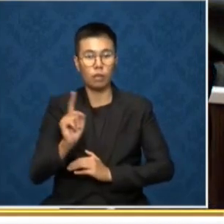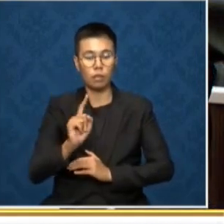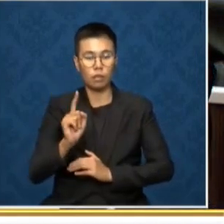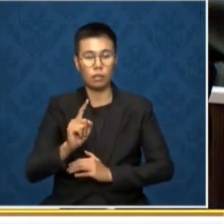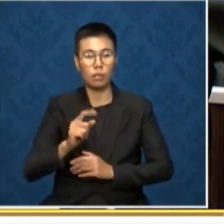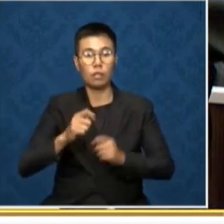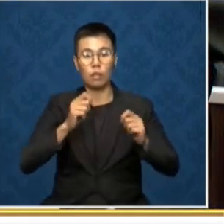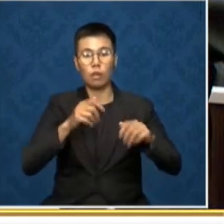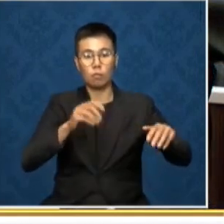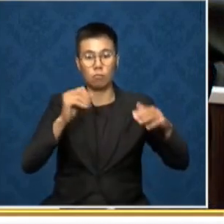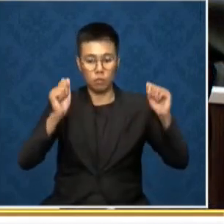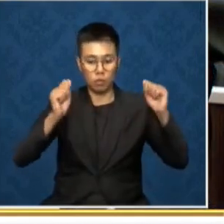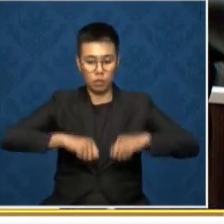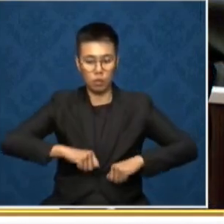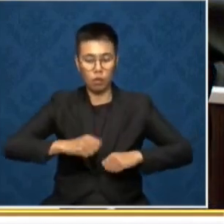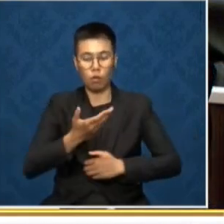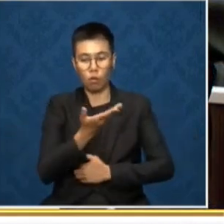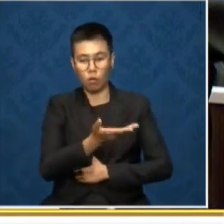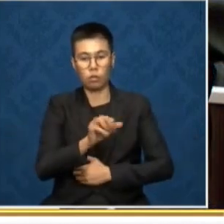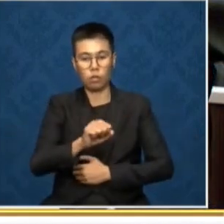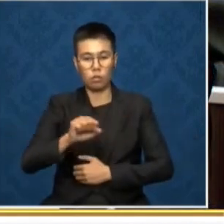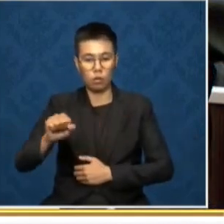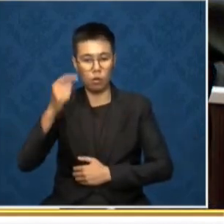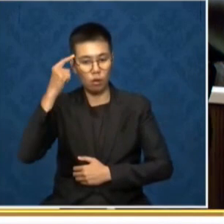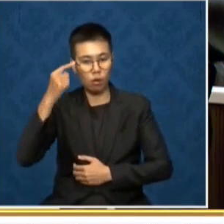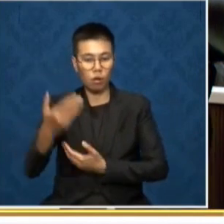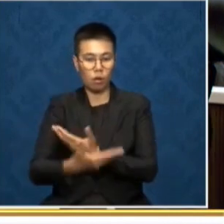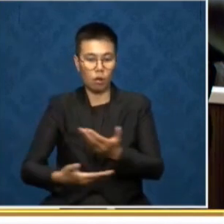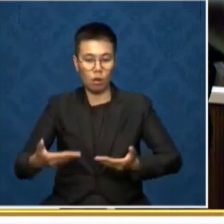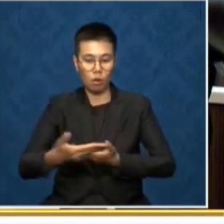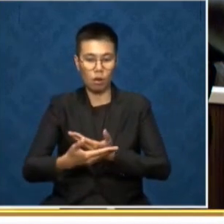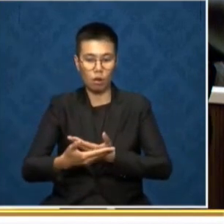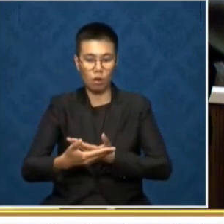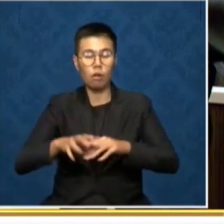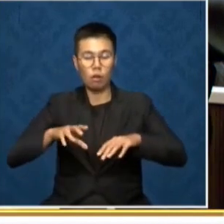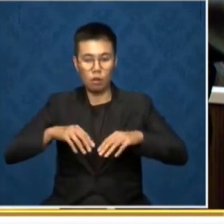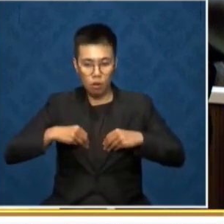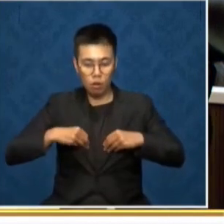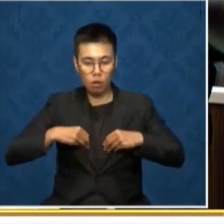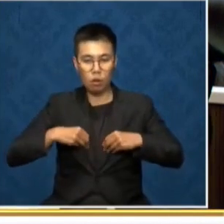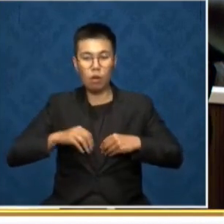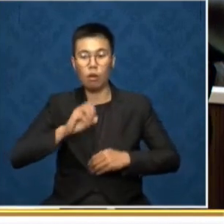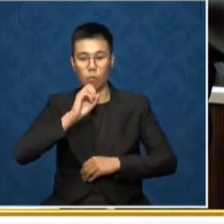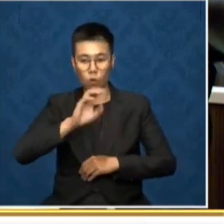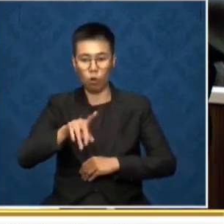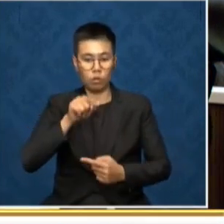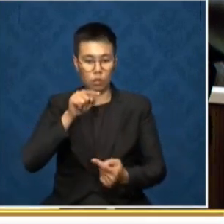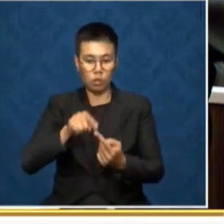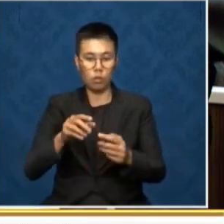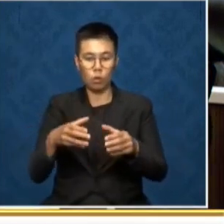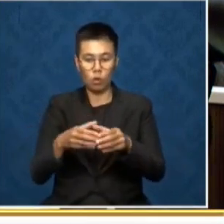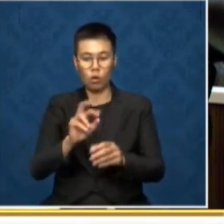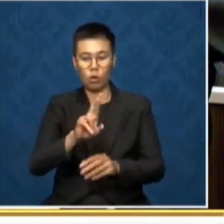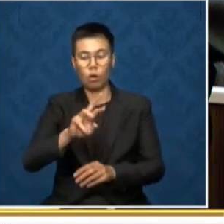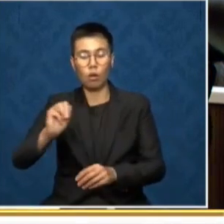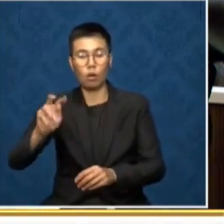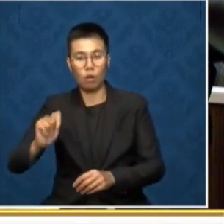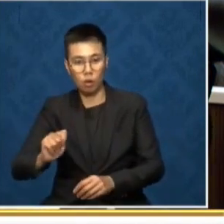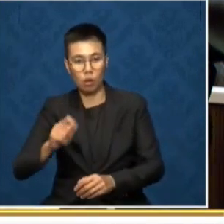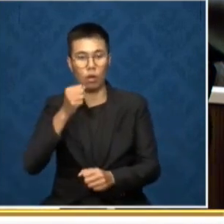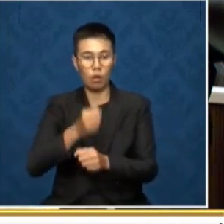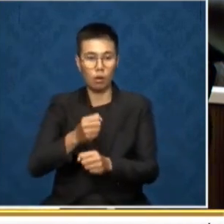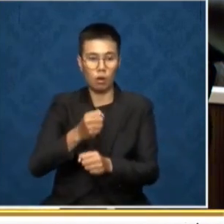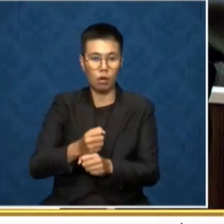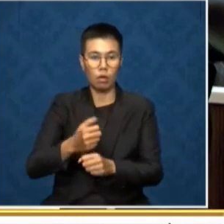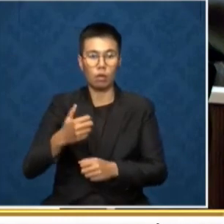การขอให้สภาผู้แทนราษฎรพิจารณาเห็นชอบและแจ้งให้คณะรัฐมนตรีดำเนินการให้มี